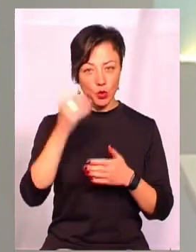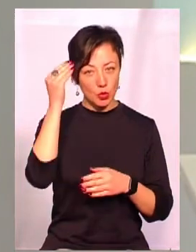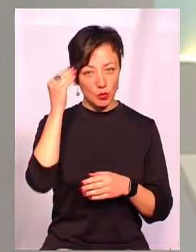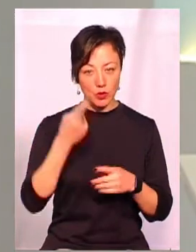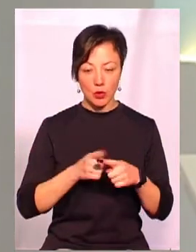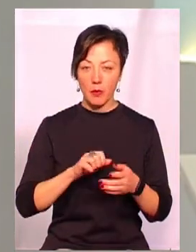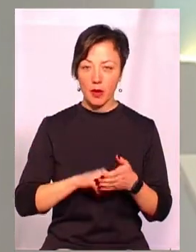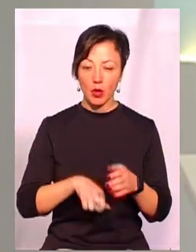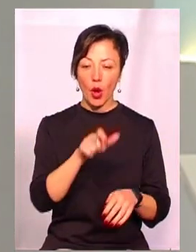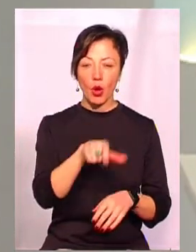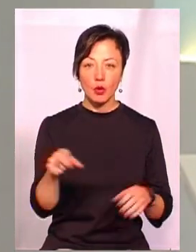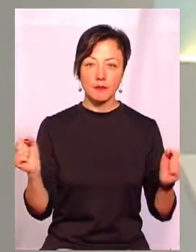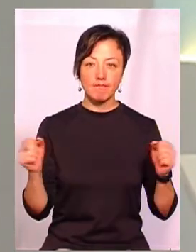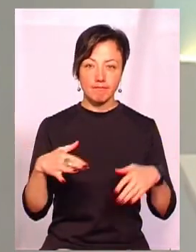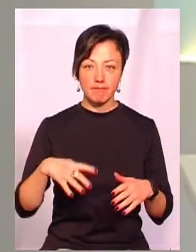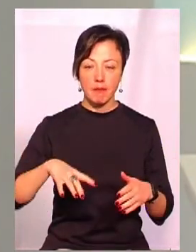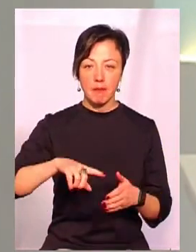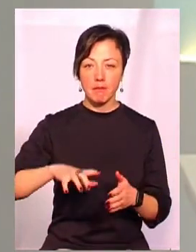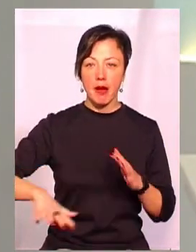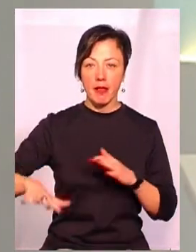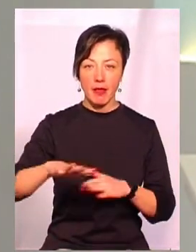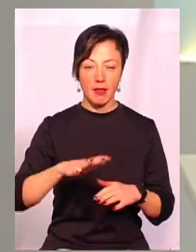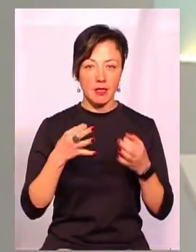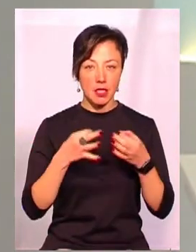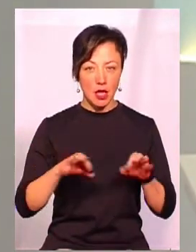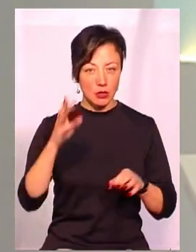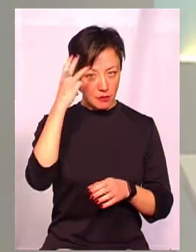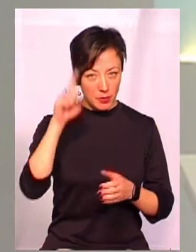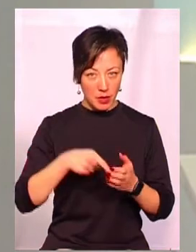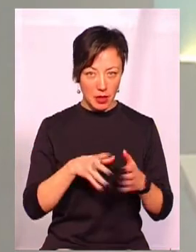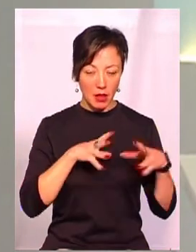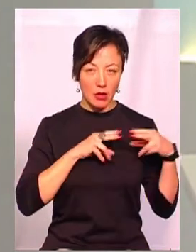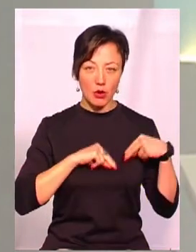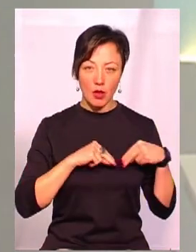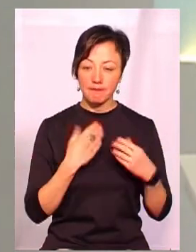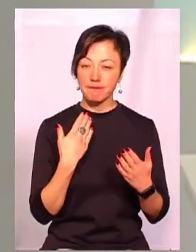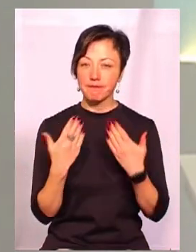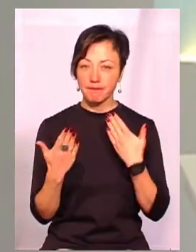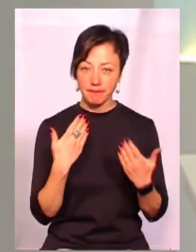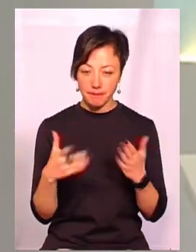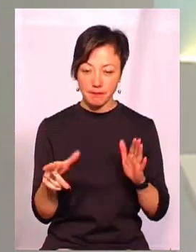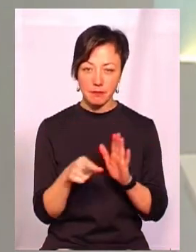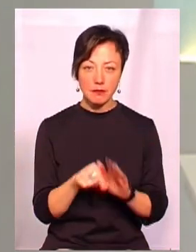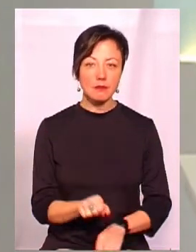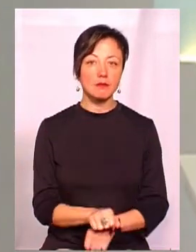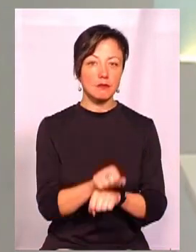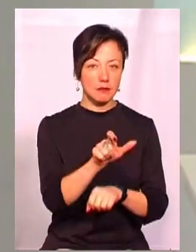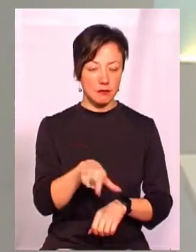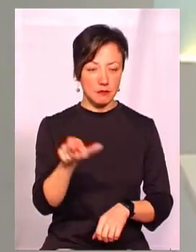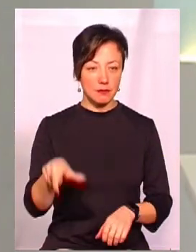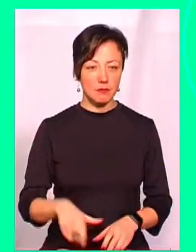зібрались на Майдані Незалежності у Хмельницькому. Наша колега Анастасія Збродова поспілкувалася з